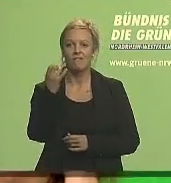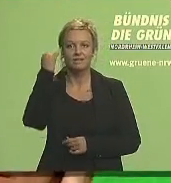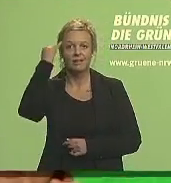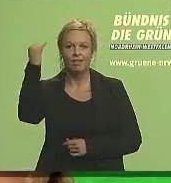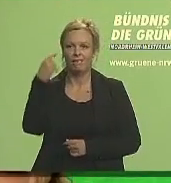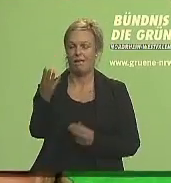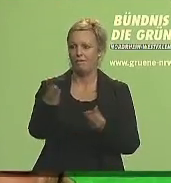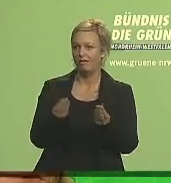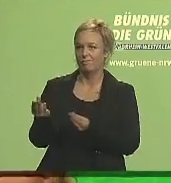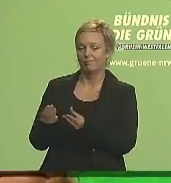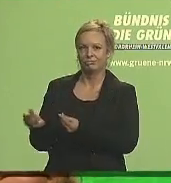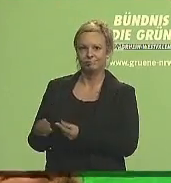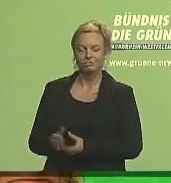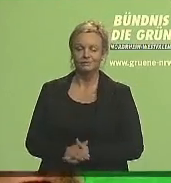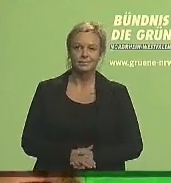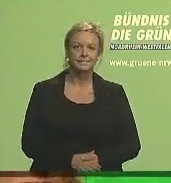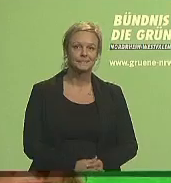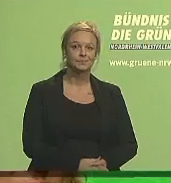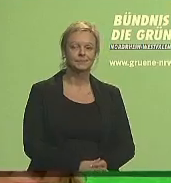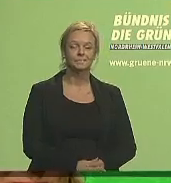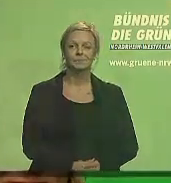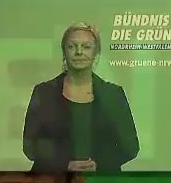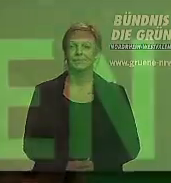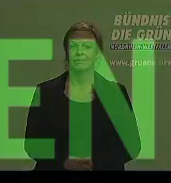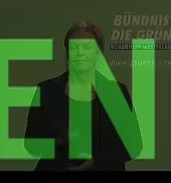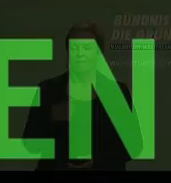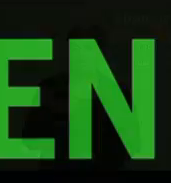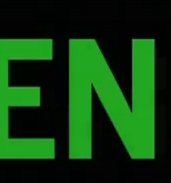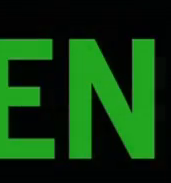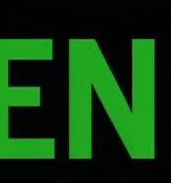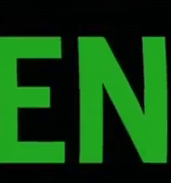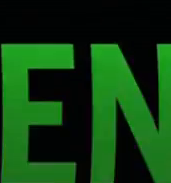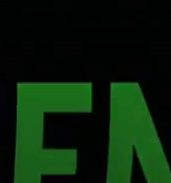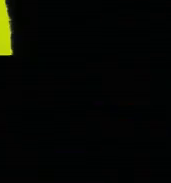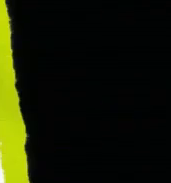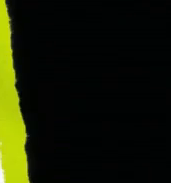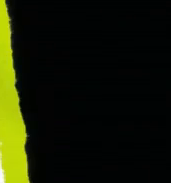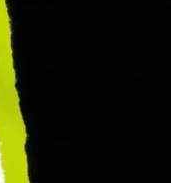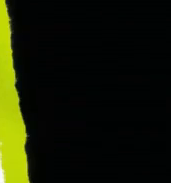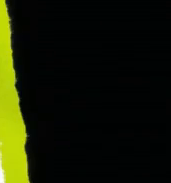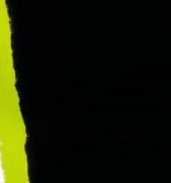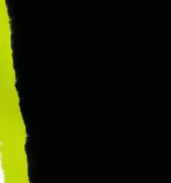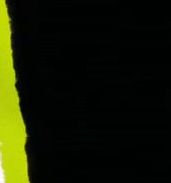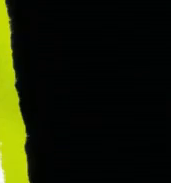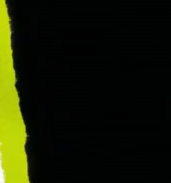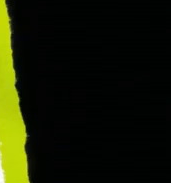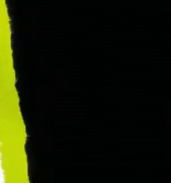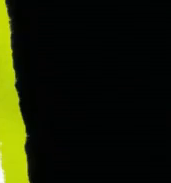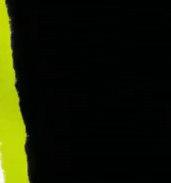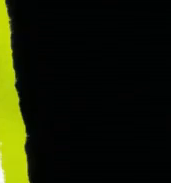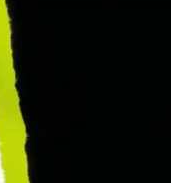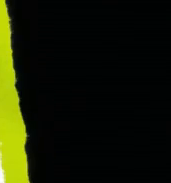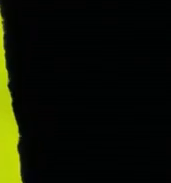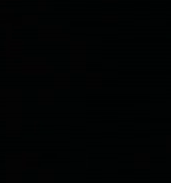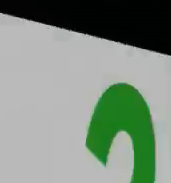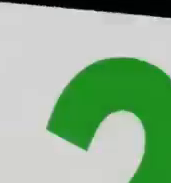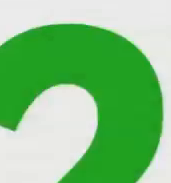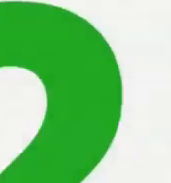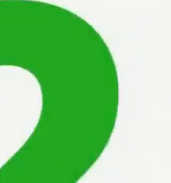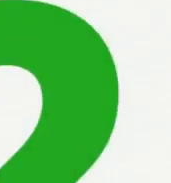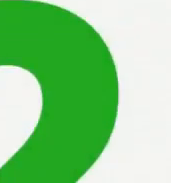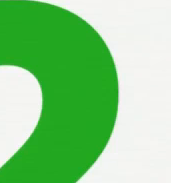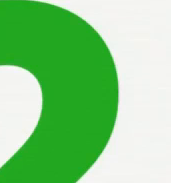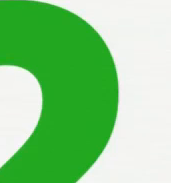und dann hatten wir die Qual der Wahl. Fiel uns wirklich sehr schwer, da waren ganz viele tolle Sachen dabei